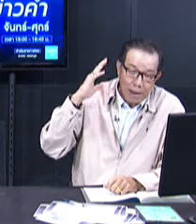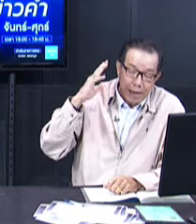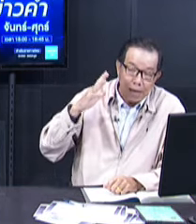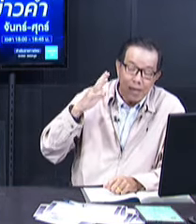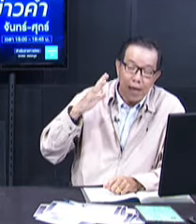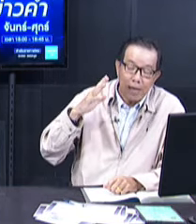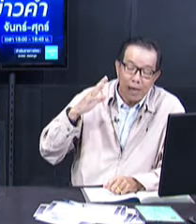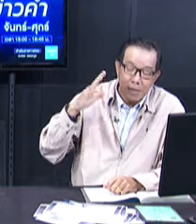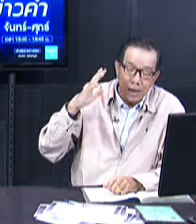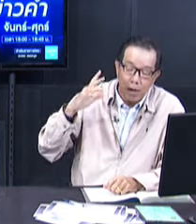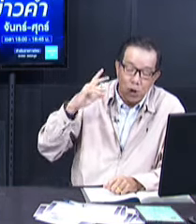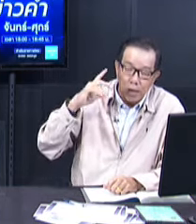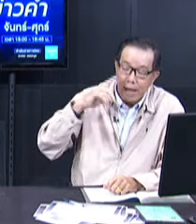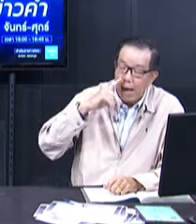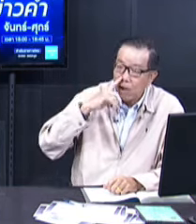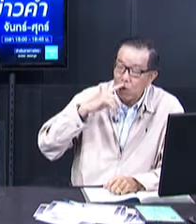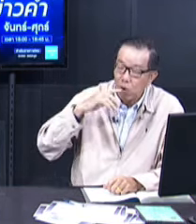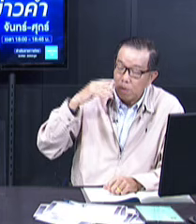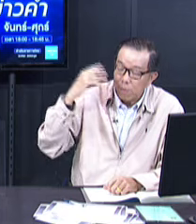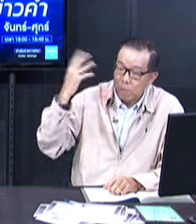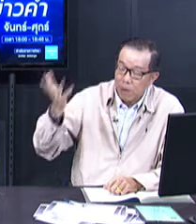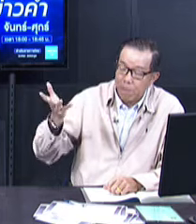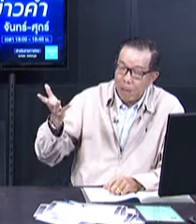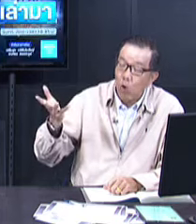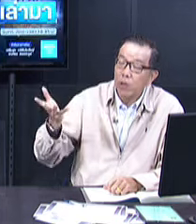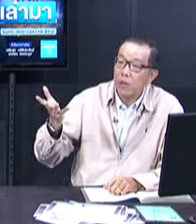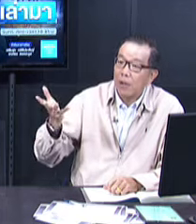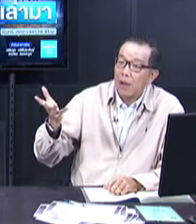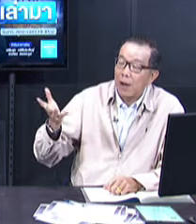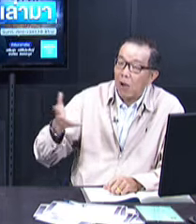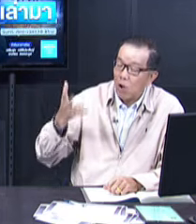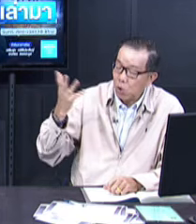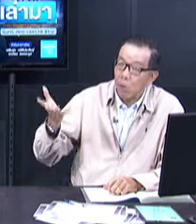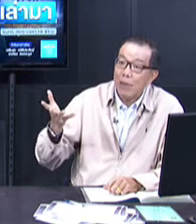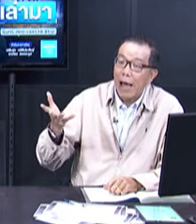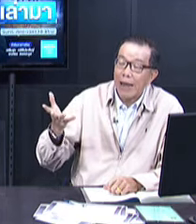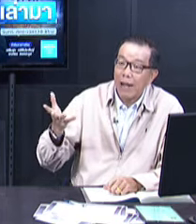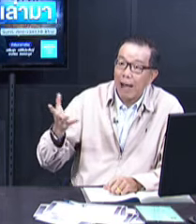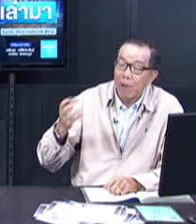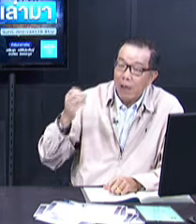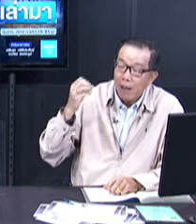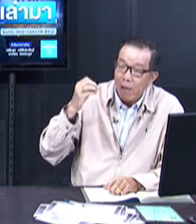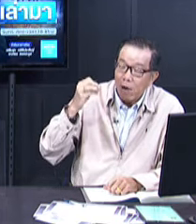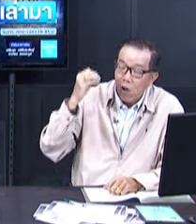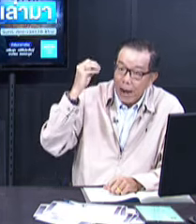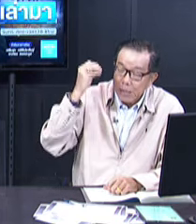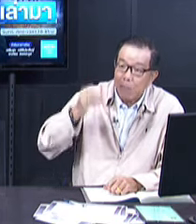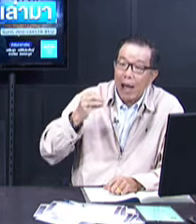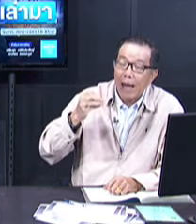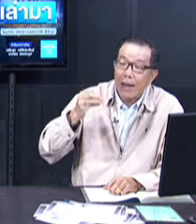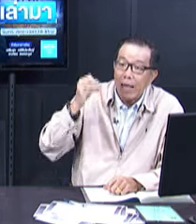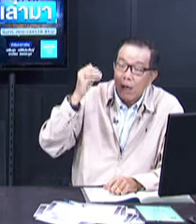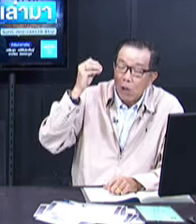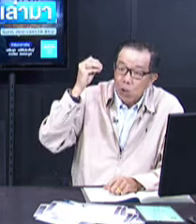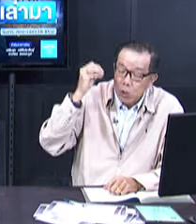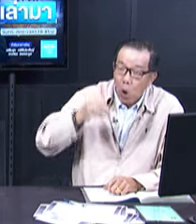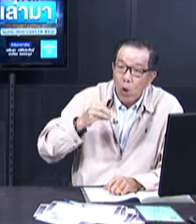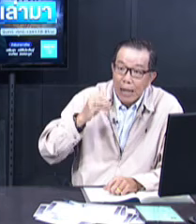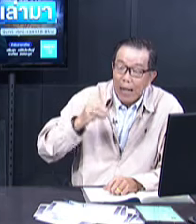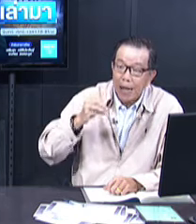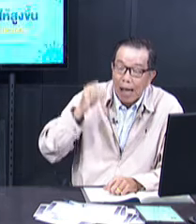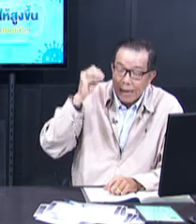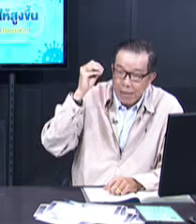ครับเป็นการญัตติที่เสนอโดยทางคุณไพบูลย์พูนกับแล้วก็คุณสมชายนี้นะครับเรียกร้องให้รัฐสภาเนี่ย